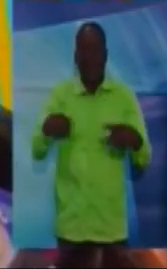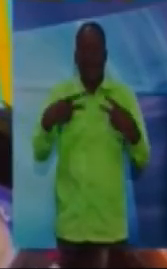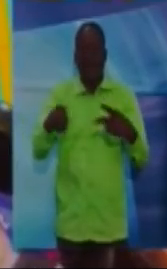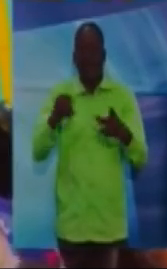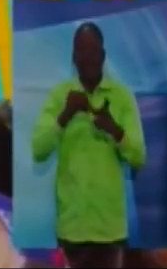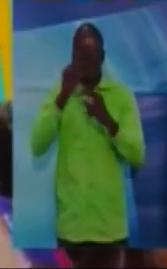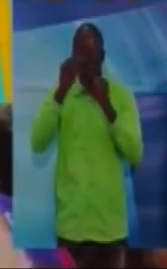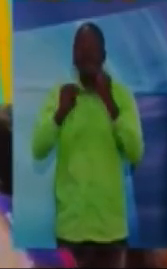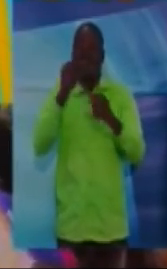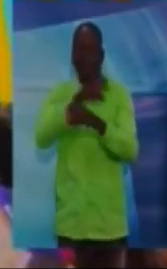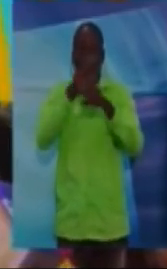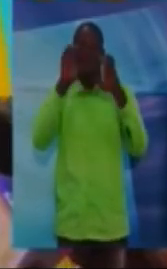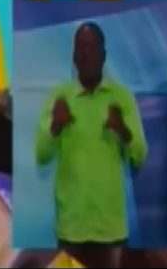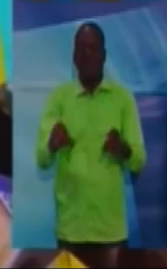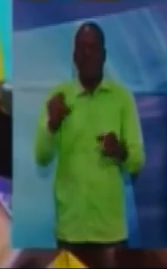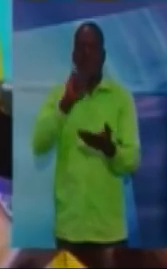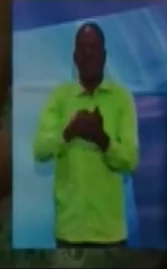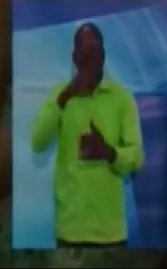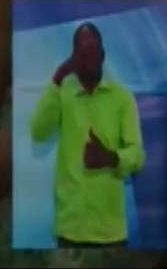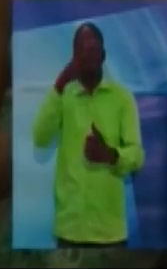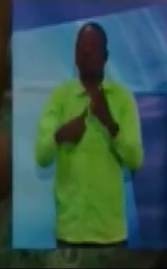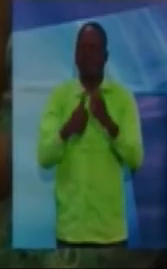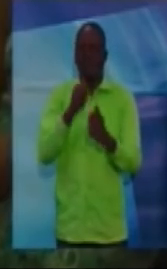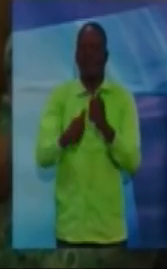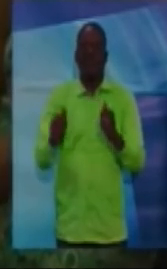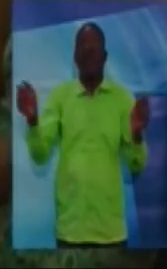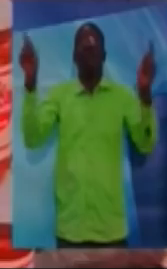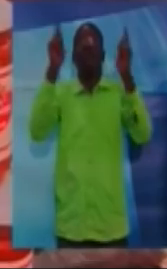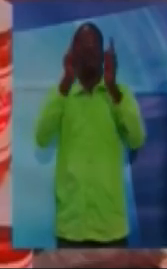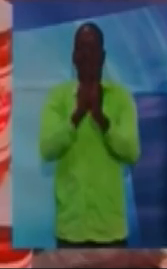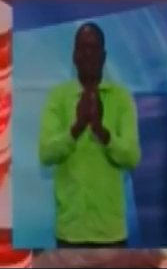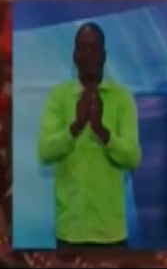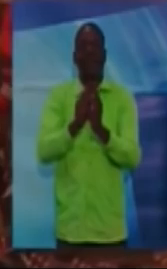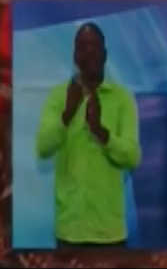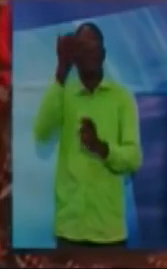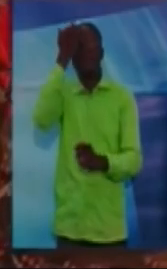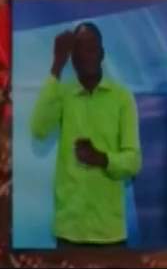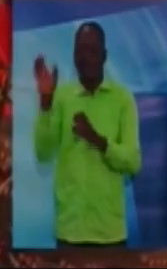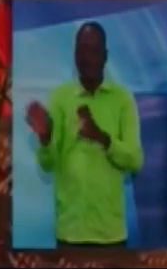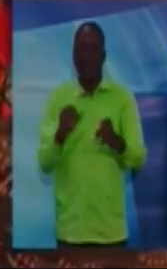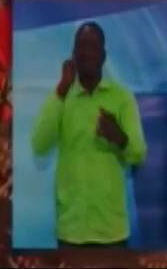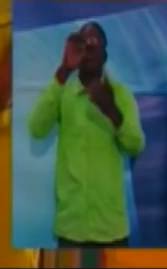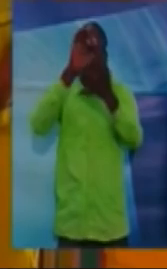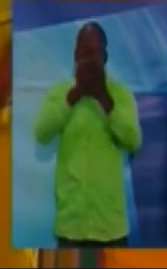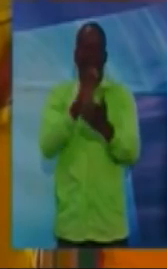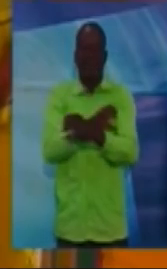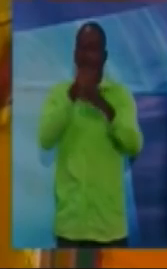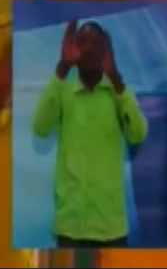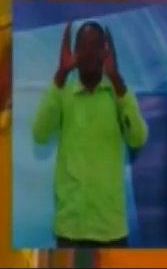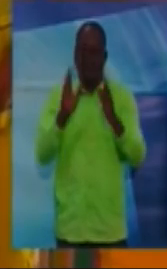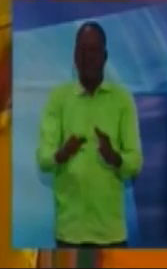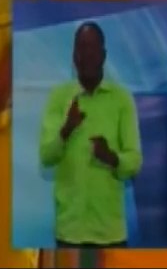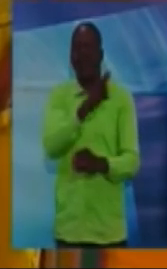normaliser leurs entreprises, etc. Cela pose problème. Et à cette rencontre, le savoir-faire des femmes entrepreneurs